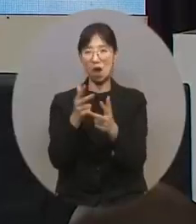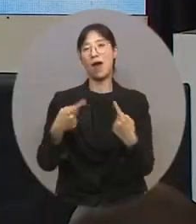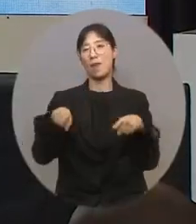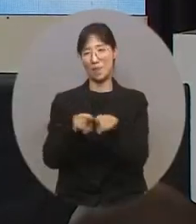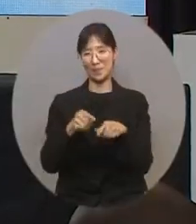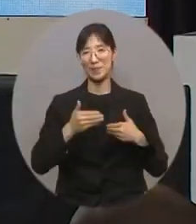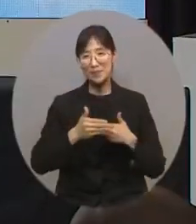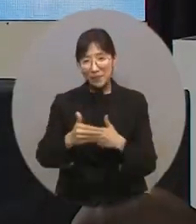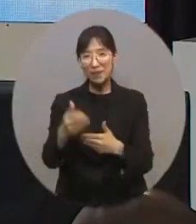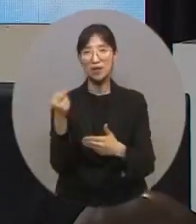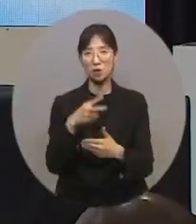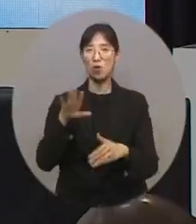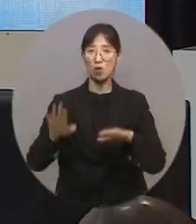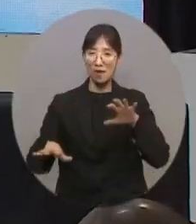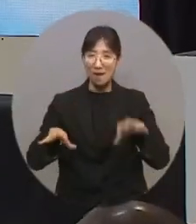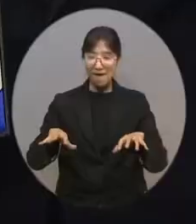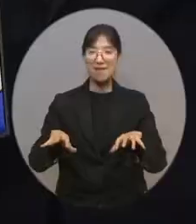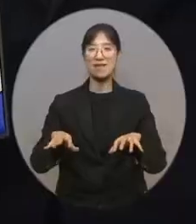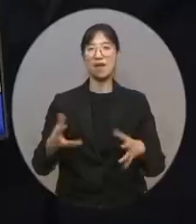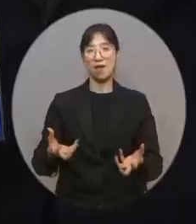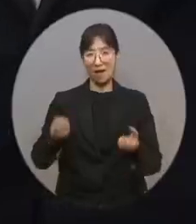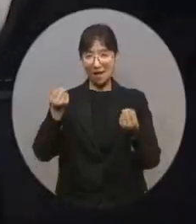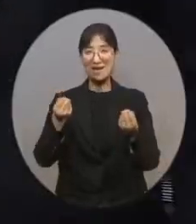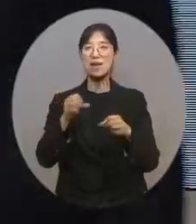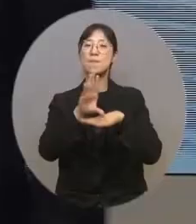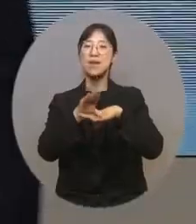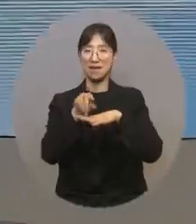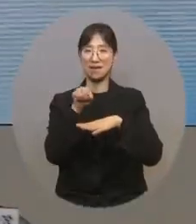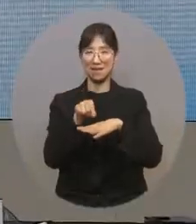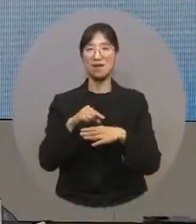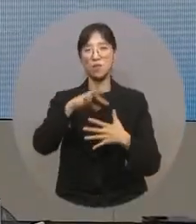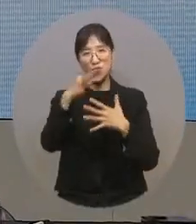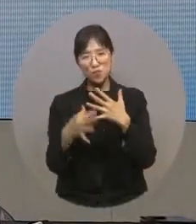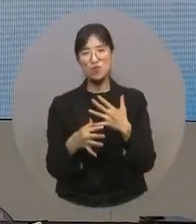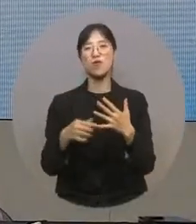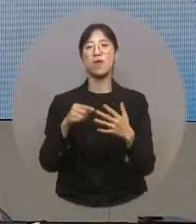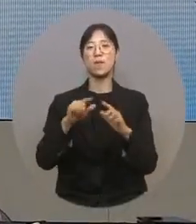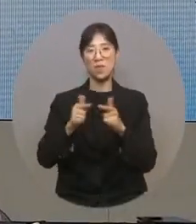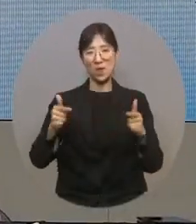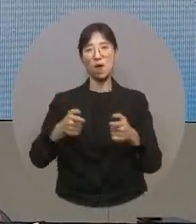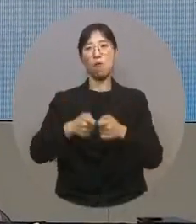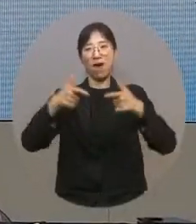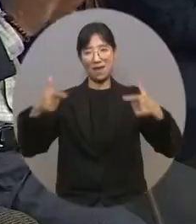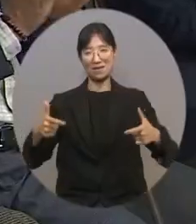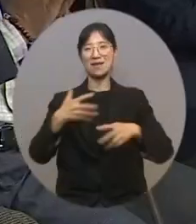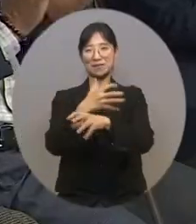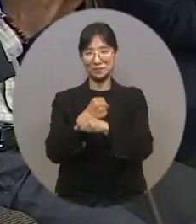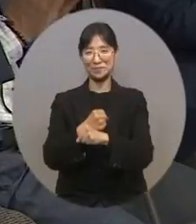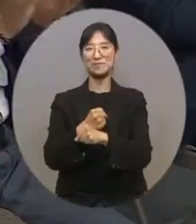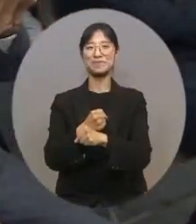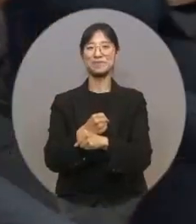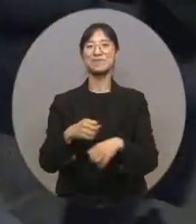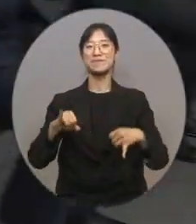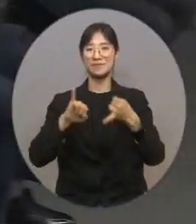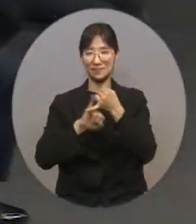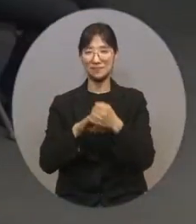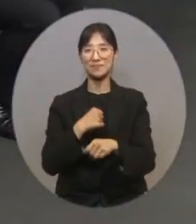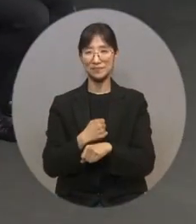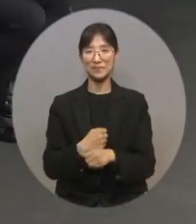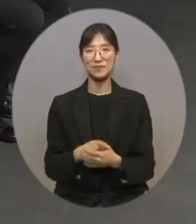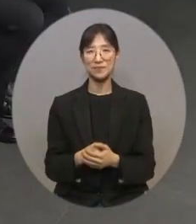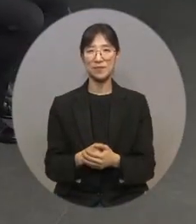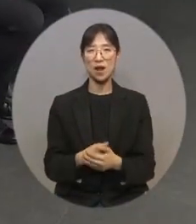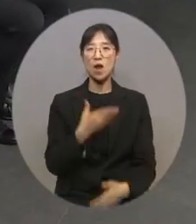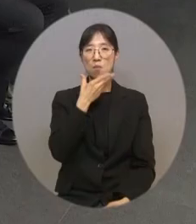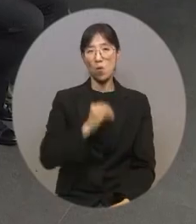추진과 양사보유 매체를 통한 프로그램의 홍보와 콘텐츠의 확산 협력을 약속했습니다. 복지TV